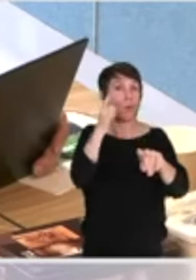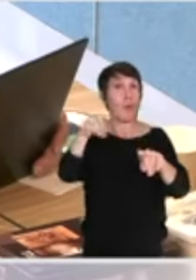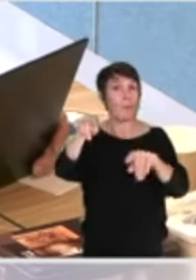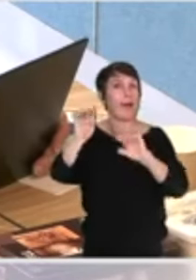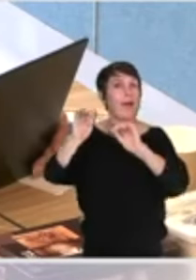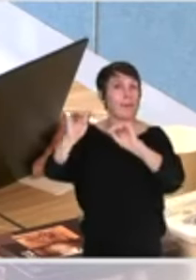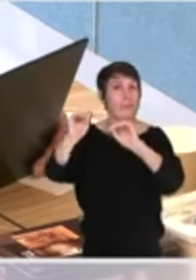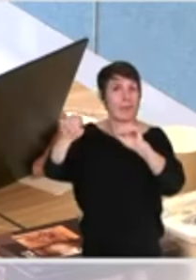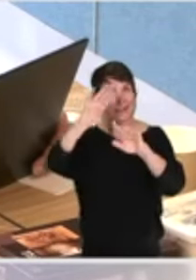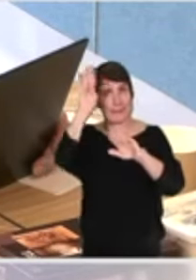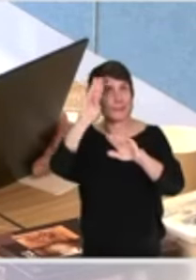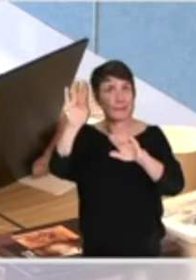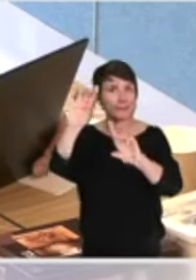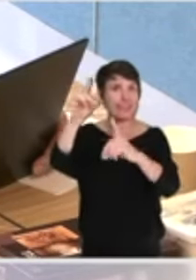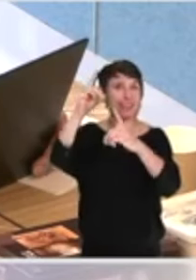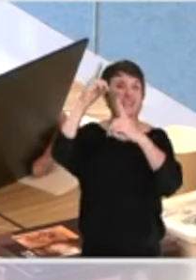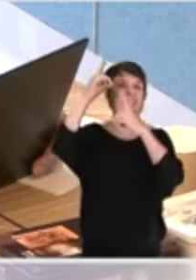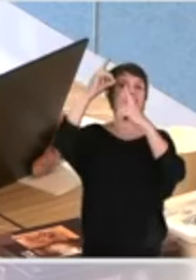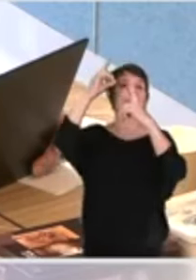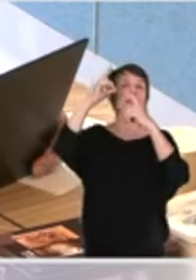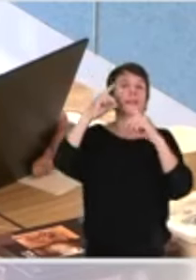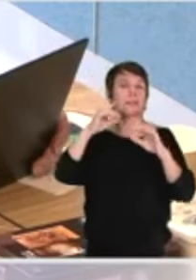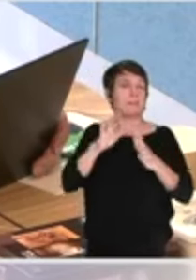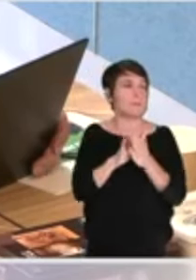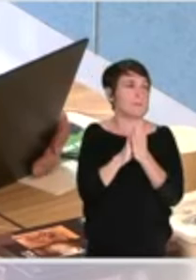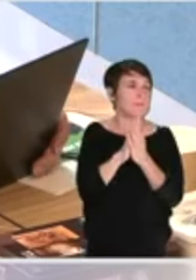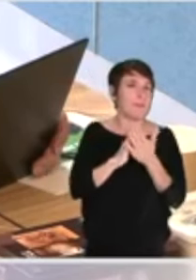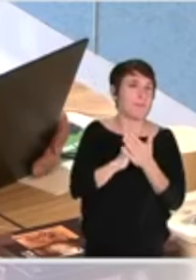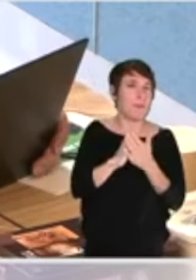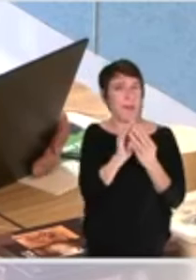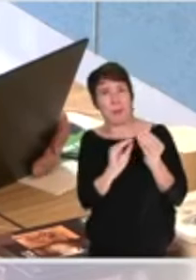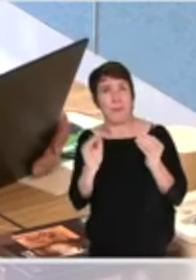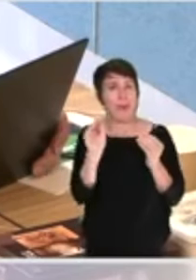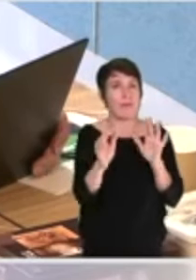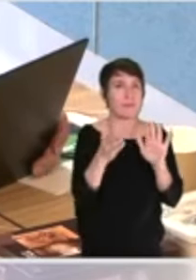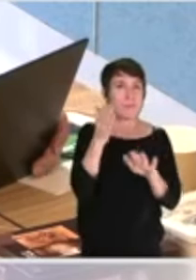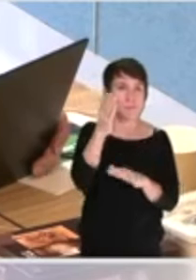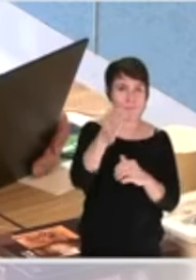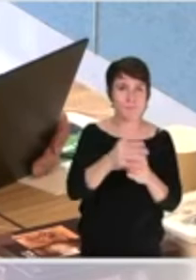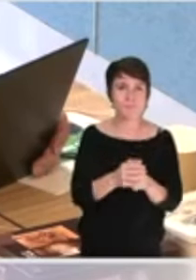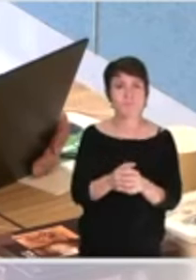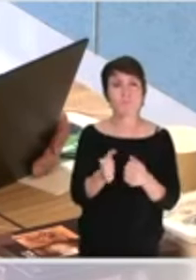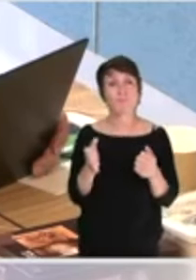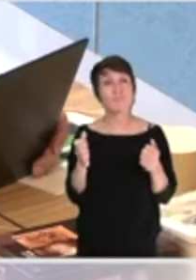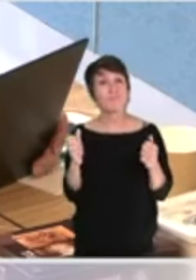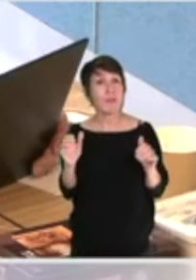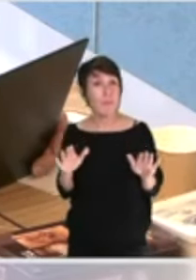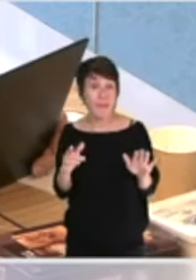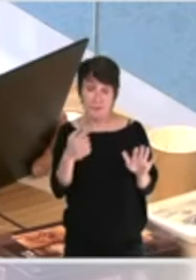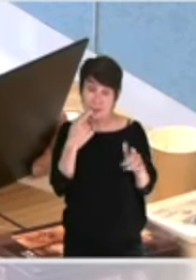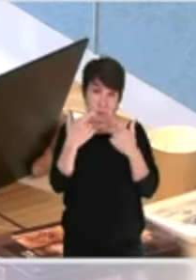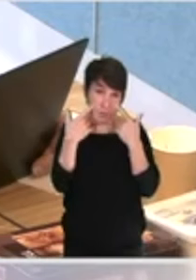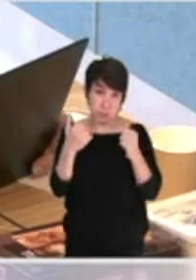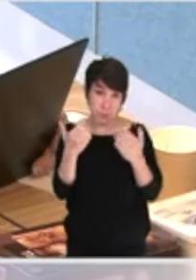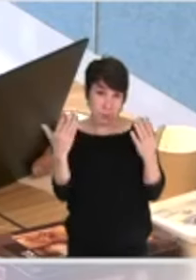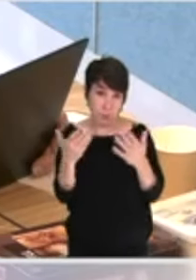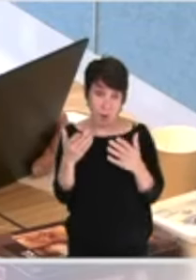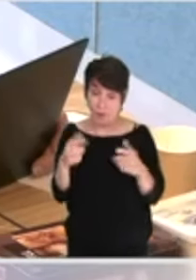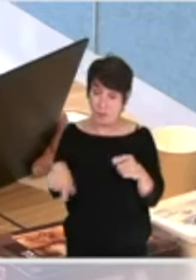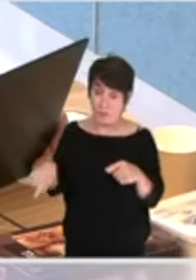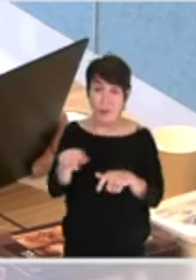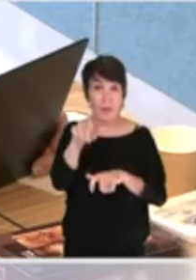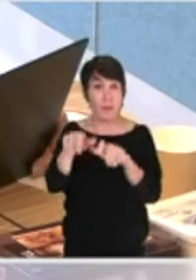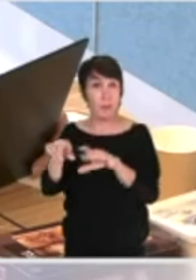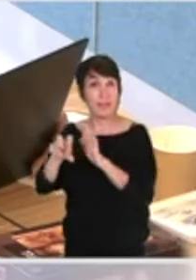une opportunité de mieux sauter. Mais là n'est pas la question. Une fois de plus, vous démontrez que les